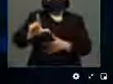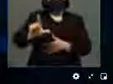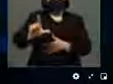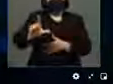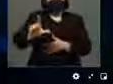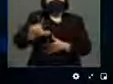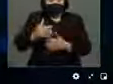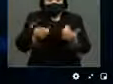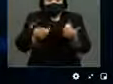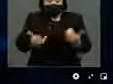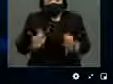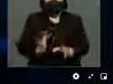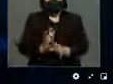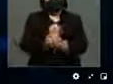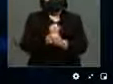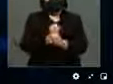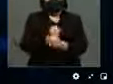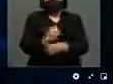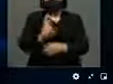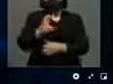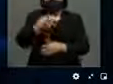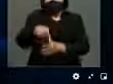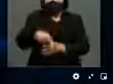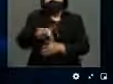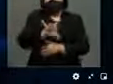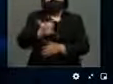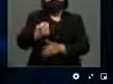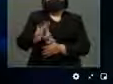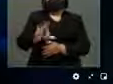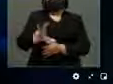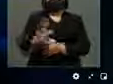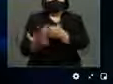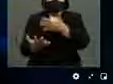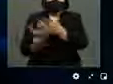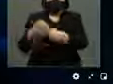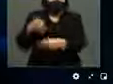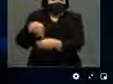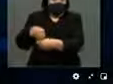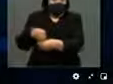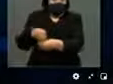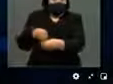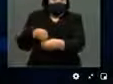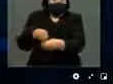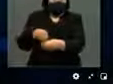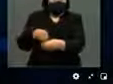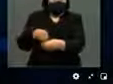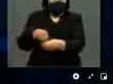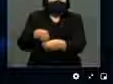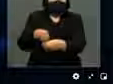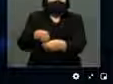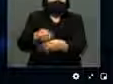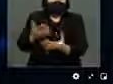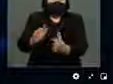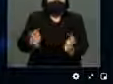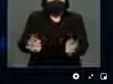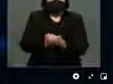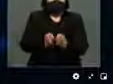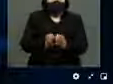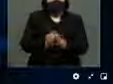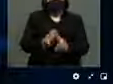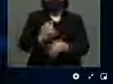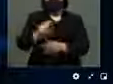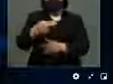านของวันนี้อยู่ที่ 6,853 ของเรือนจำและผู้ต้องขังเนี่ยนะครับทำให้ยอดรวมอยู่ที่